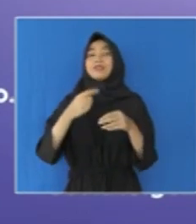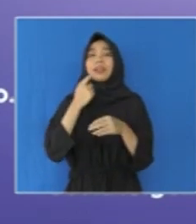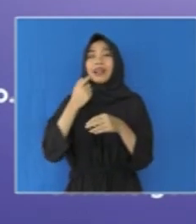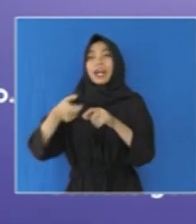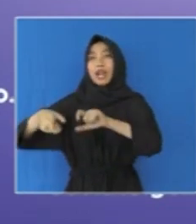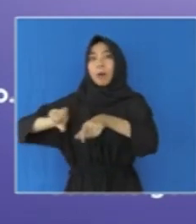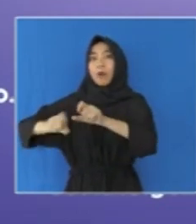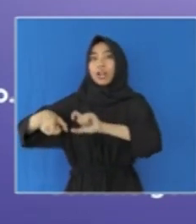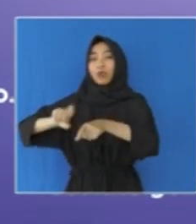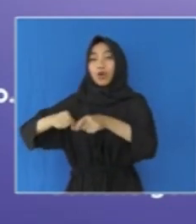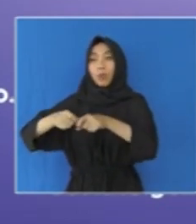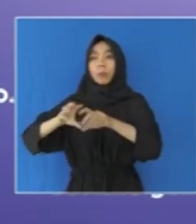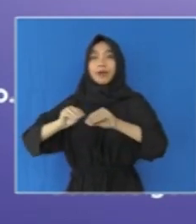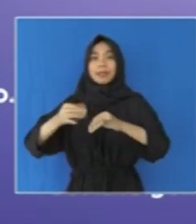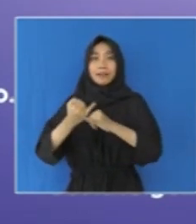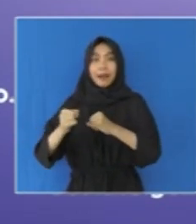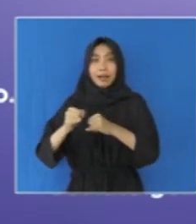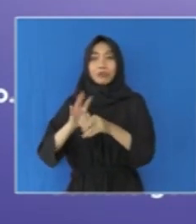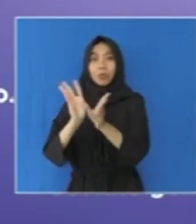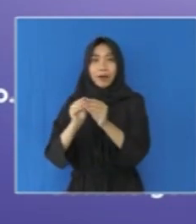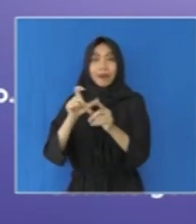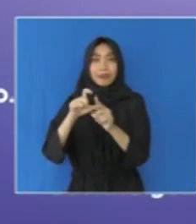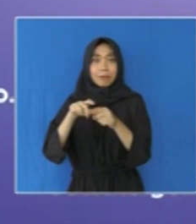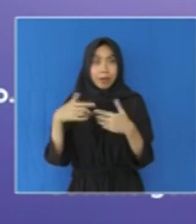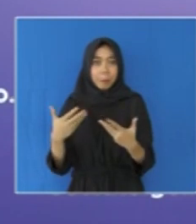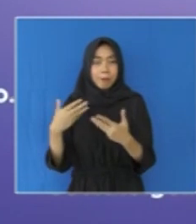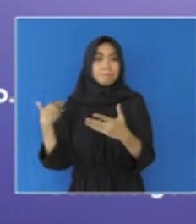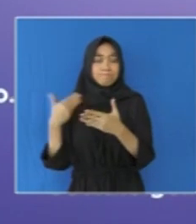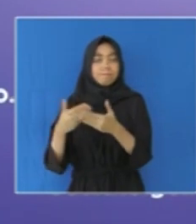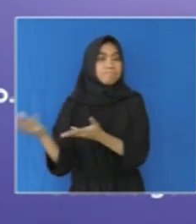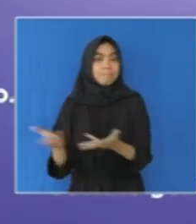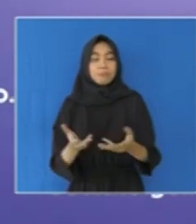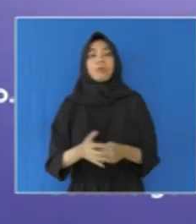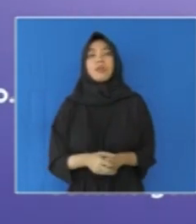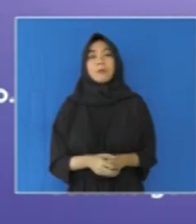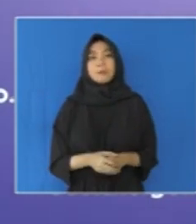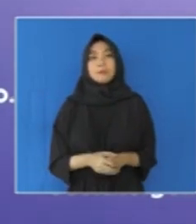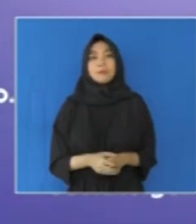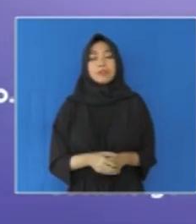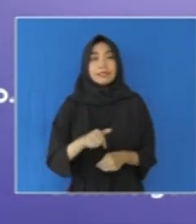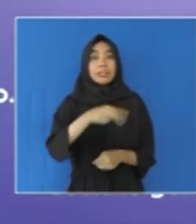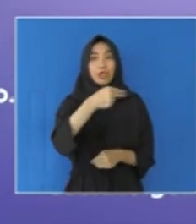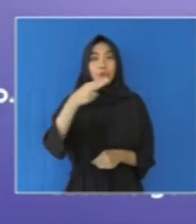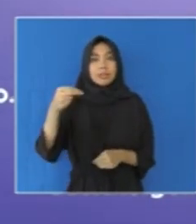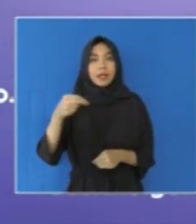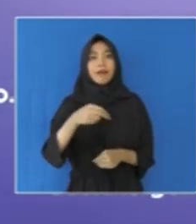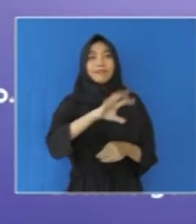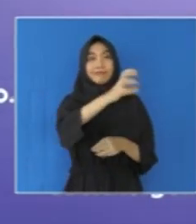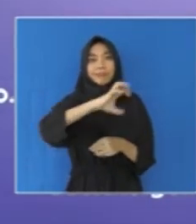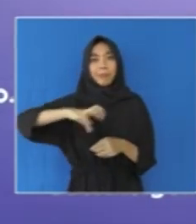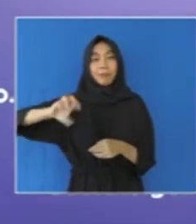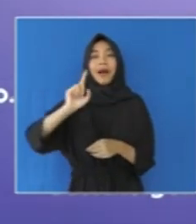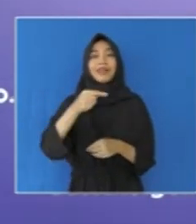laboratorium sebagai berikut 36 laboratorium sudah bekerja dengan aktif